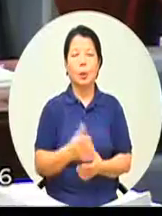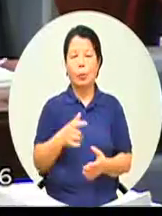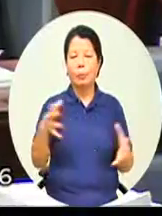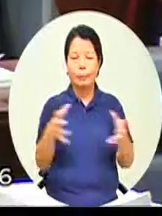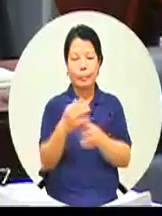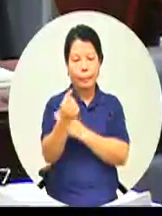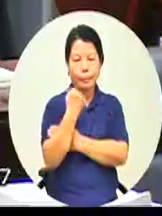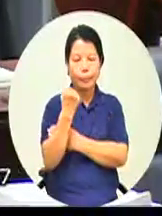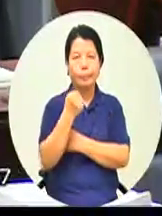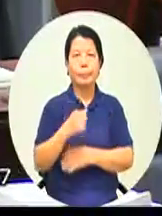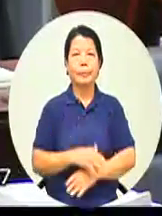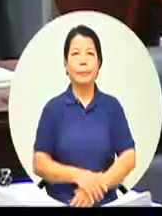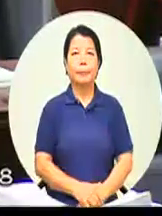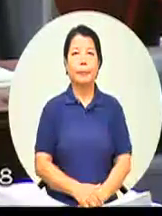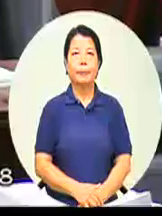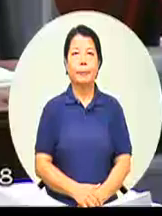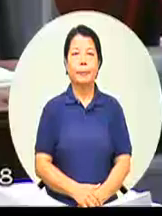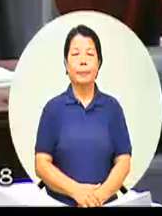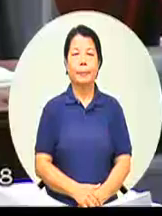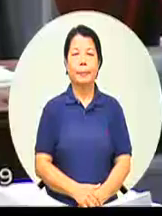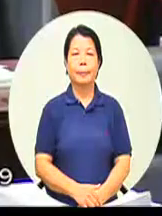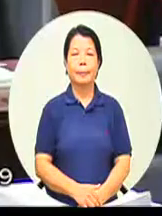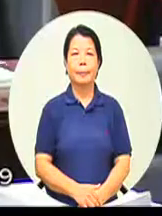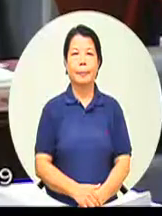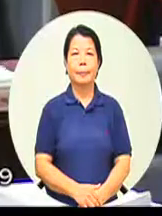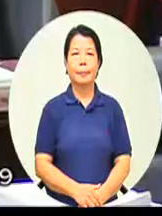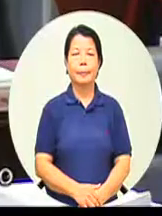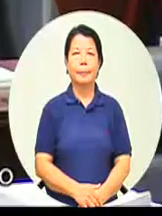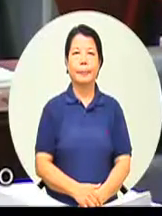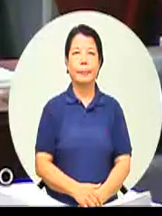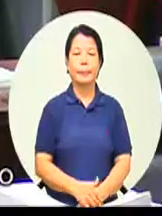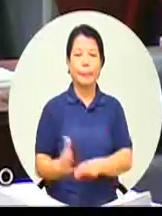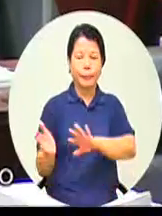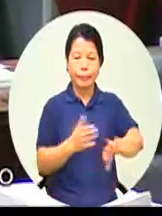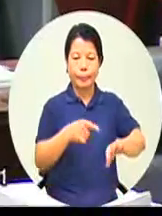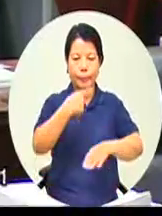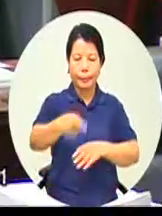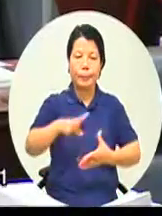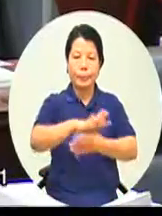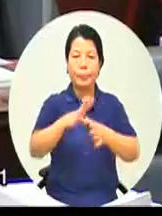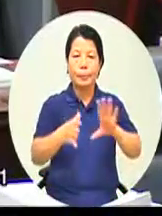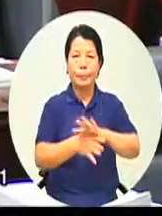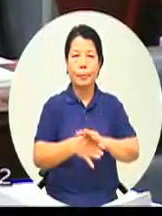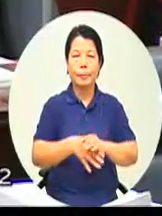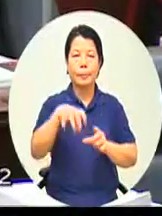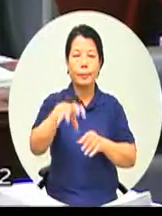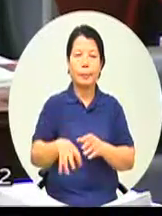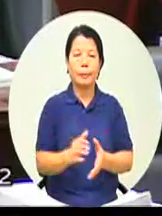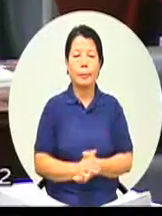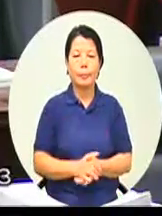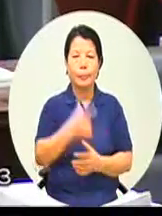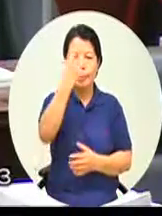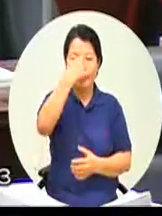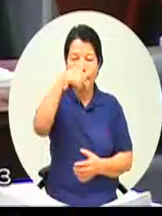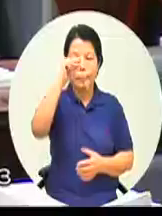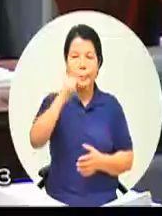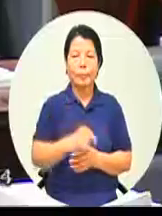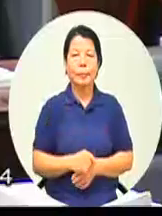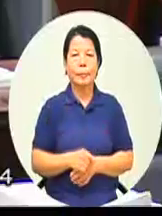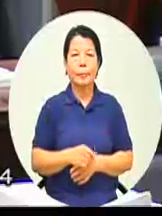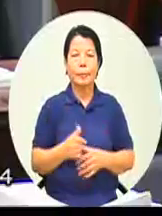好，那接着我们针对文化局，文化局这个凤鼻头国定遗址，